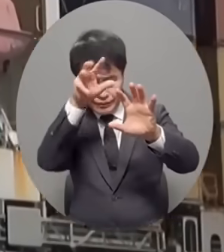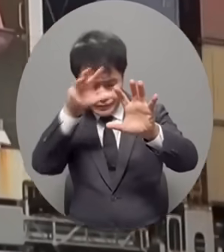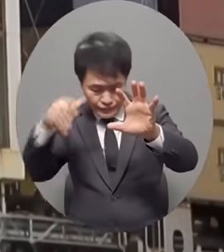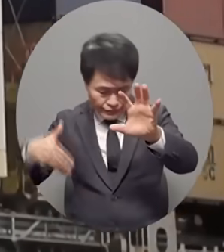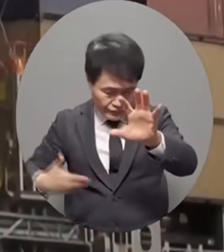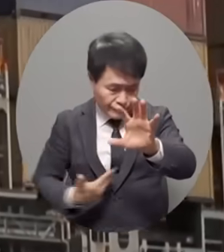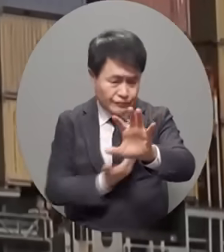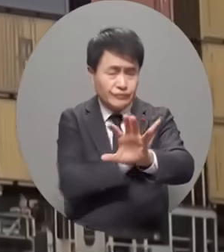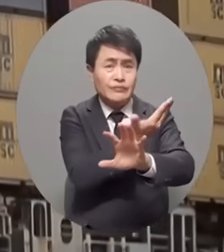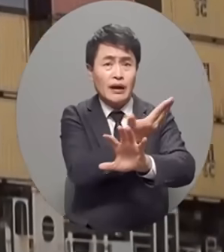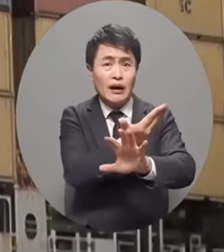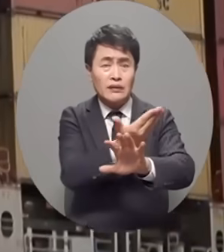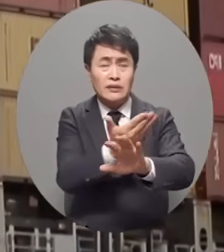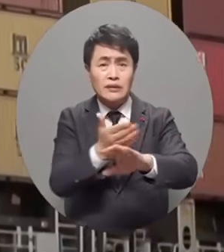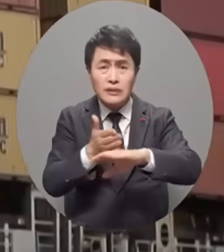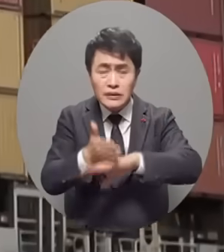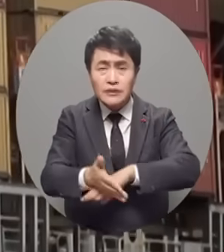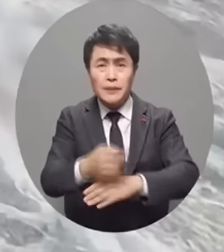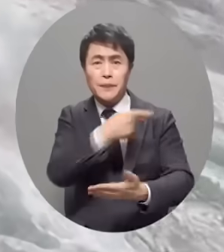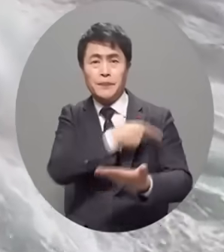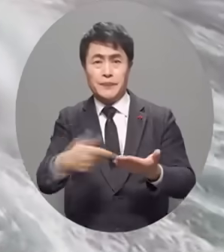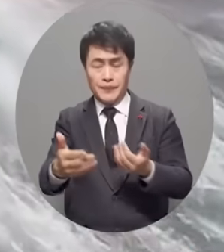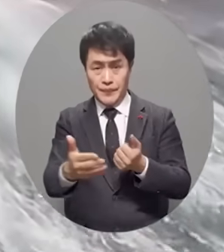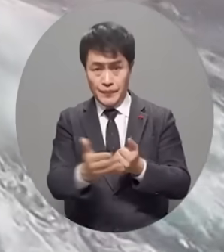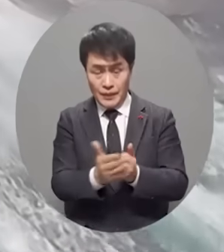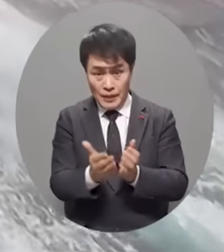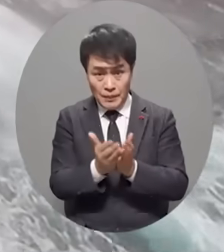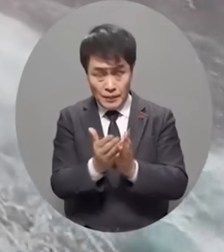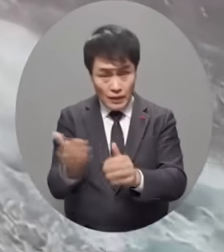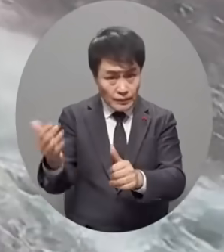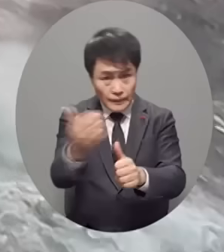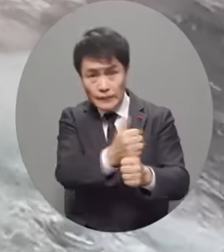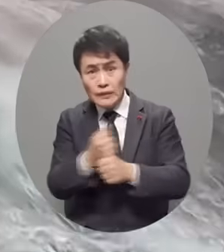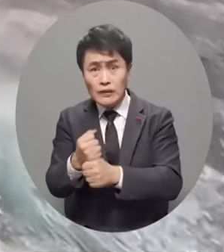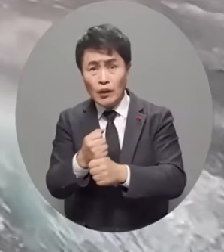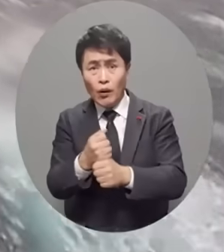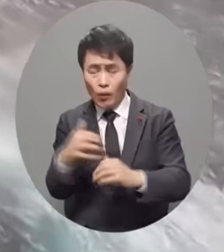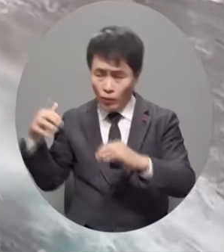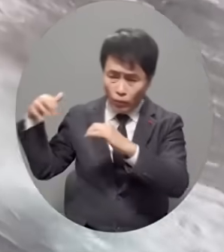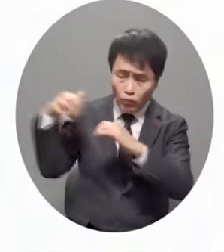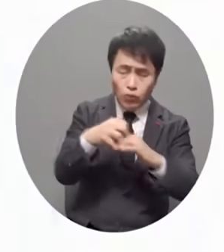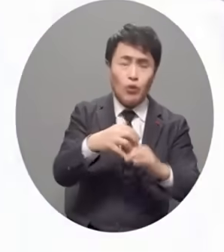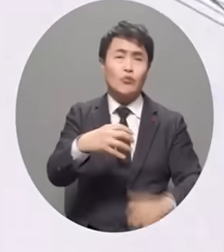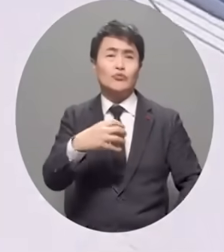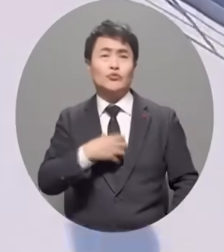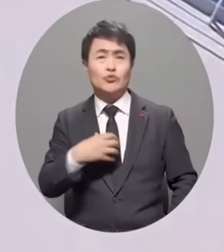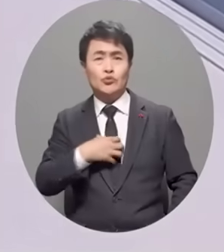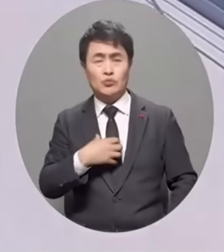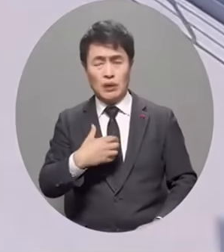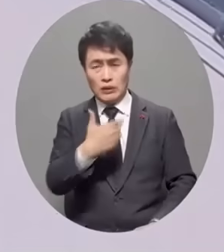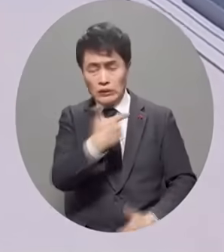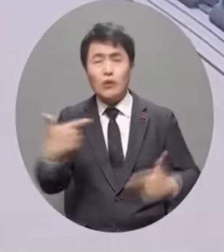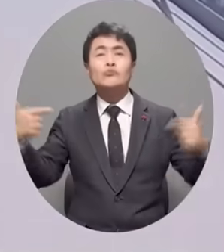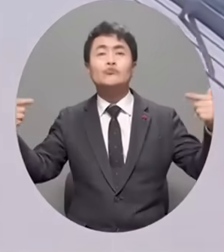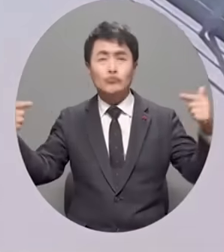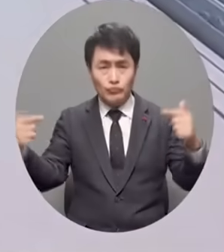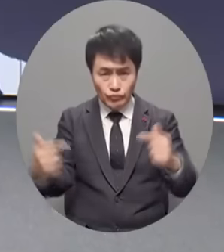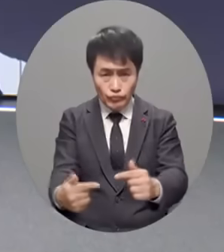늦어지는 피해를 보고 있습니다. 하지만 선박이 납치되거나 공격받을 위험은 크게 줄었습니다.